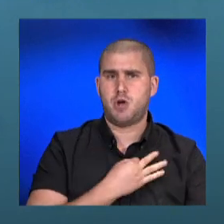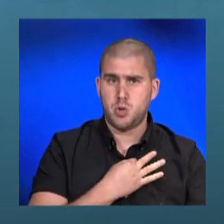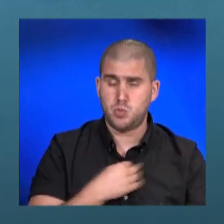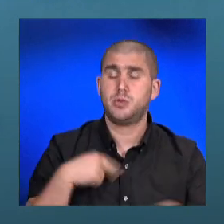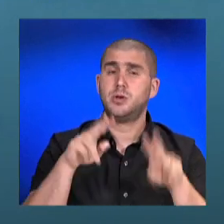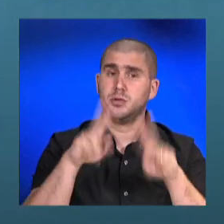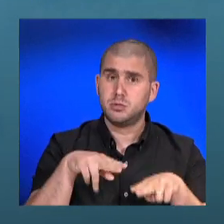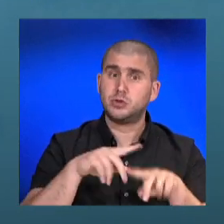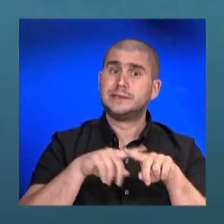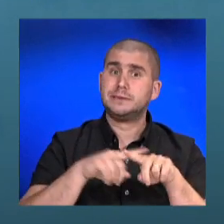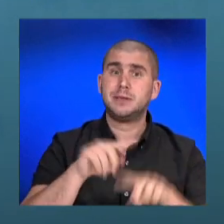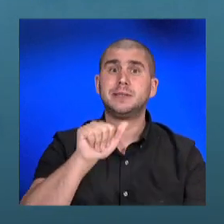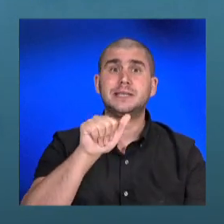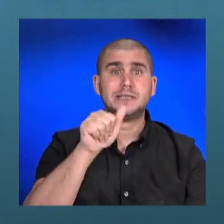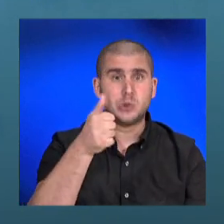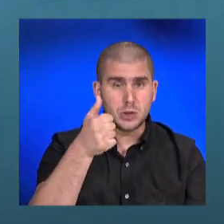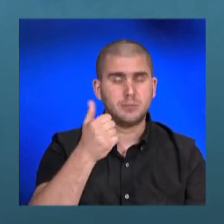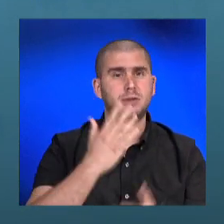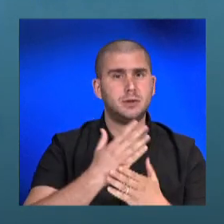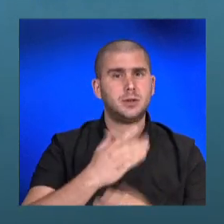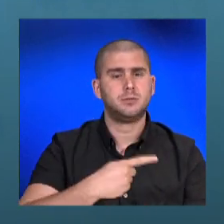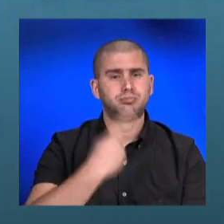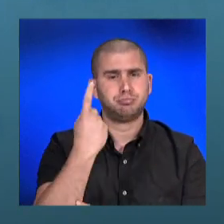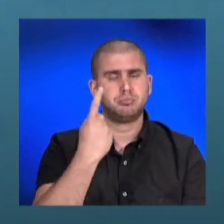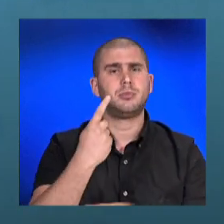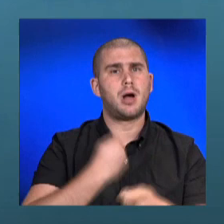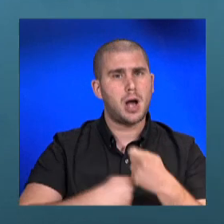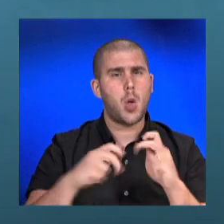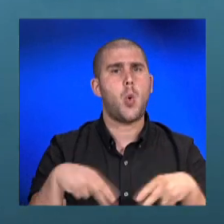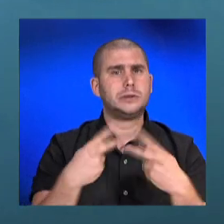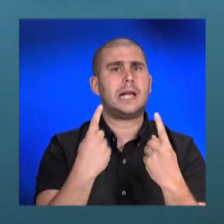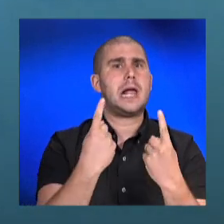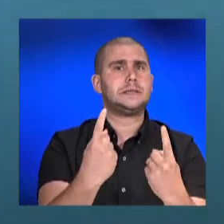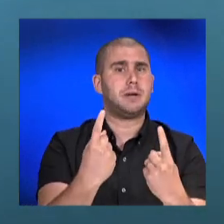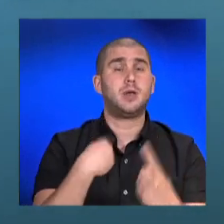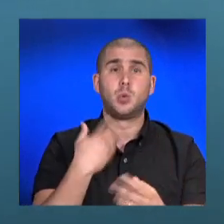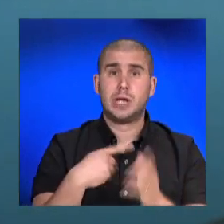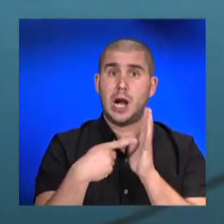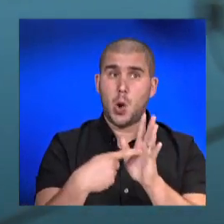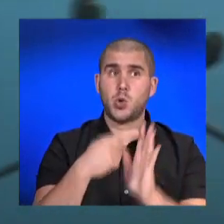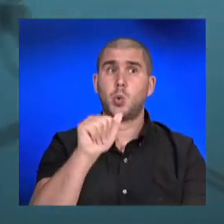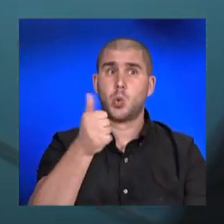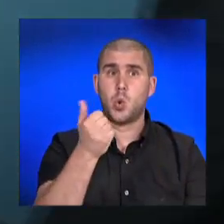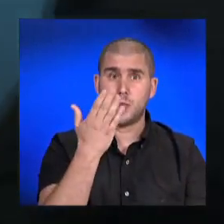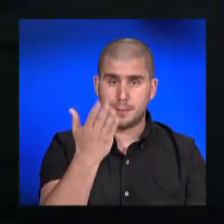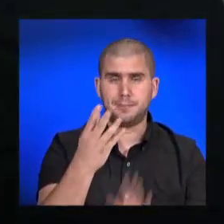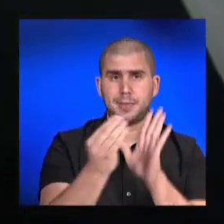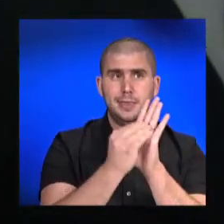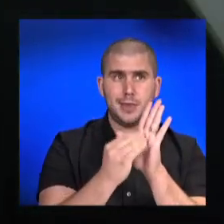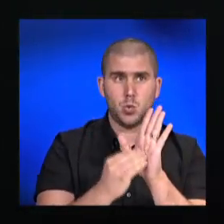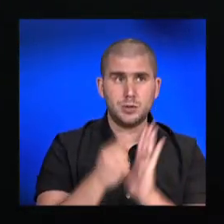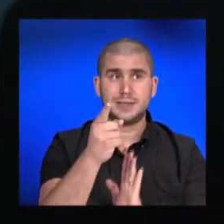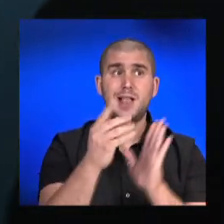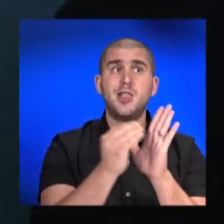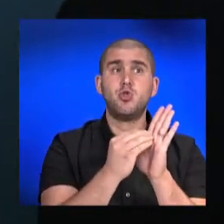ראשונים שהכלכלה שלנו מתחילה לחזור לעצמה. אני מבקש להראות קודם כל את הנתון הזה, זה נתון של